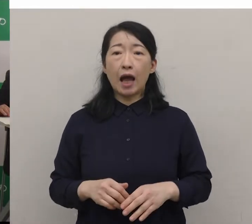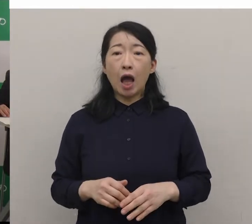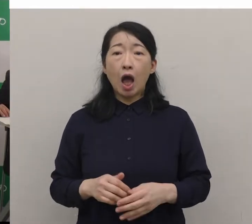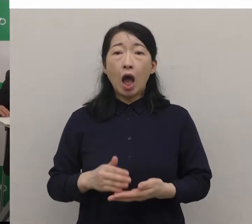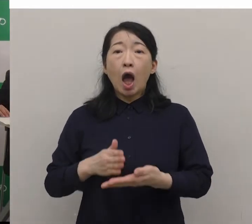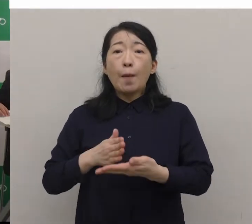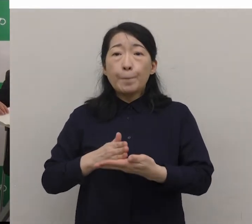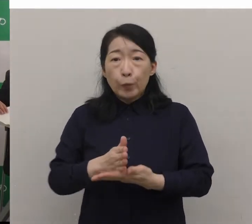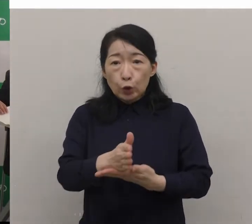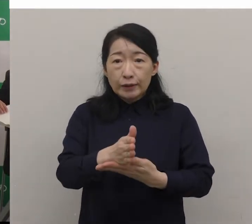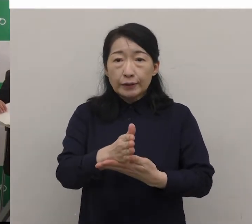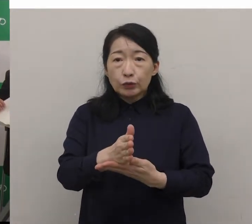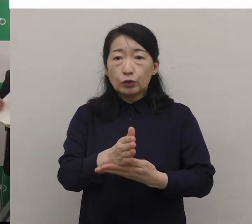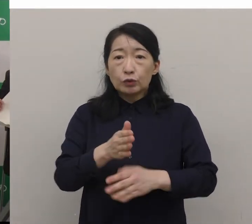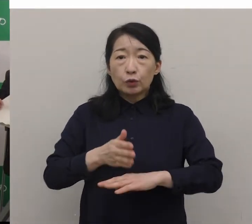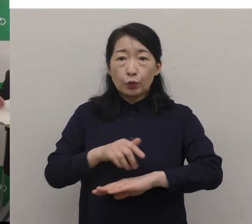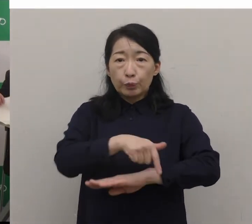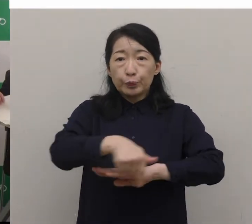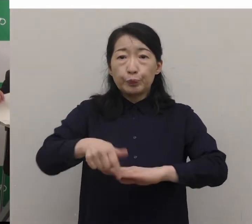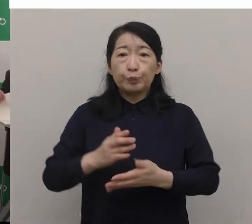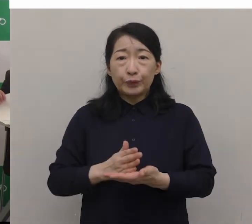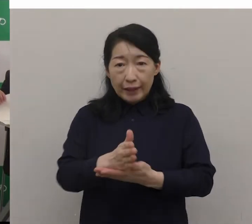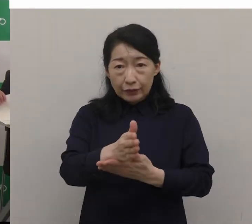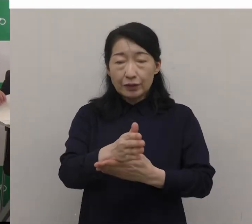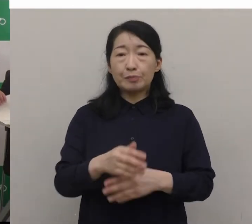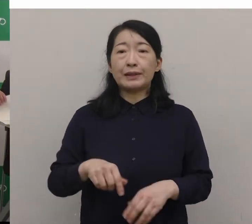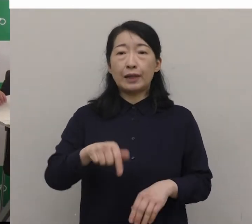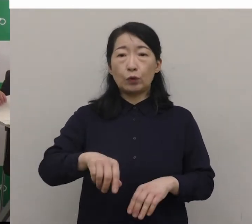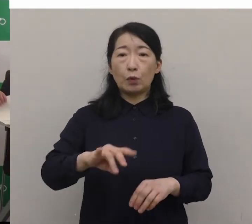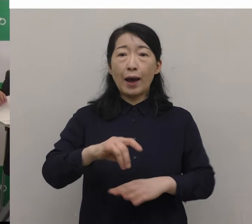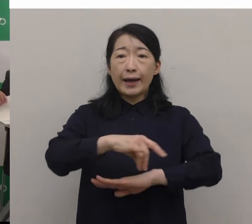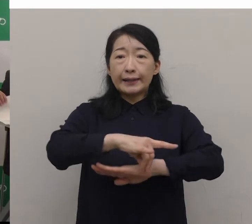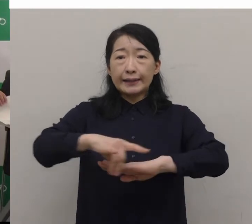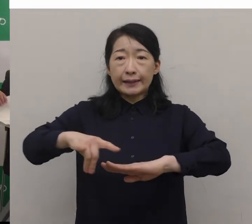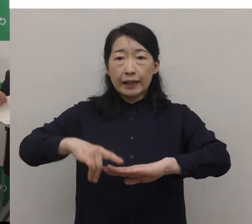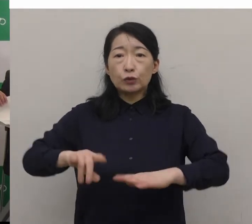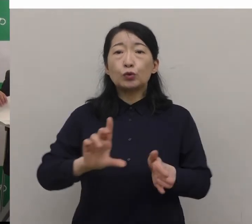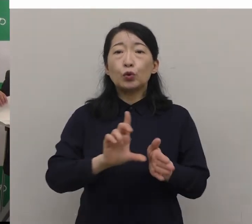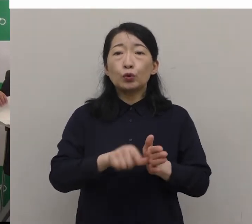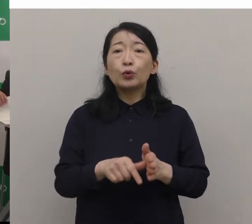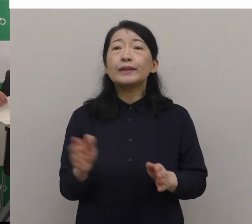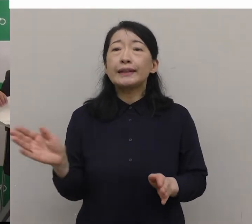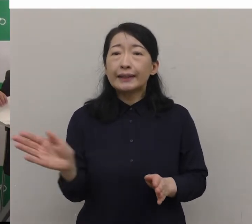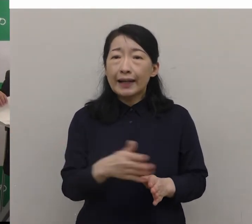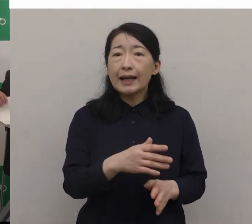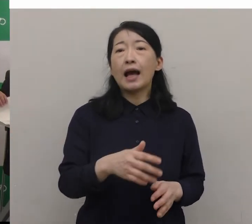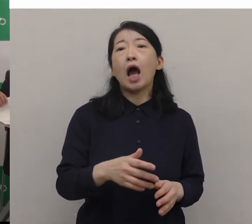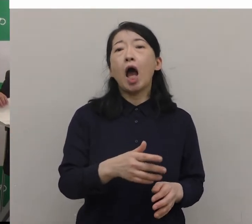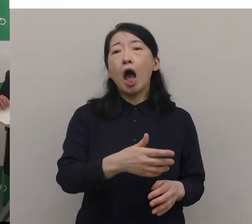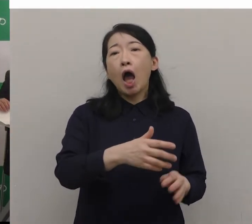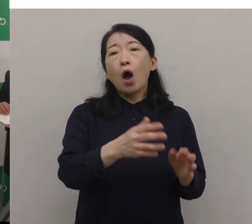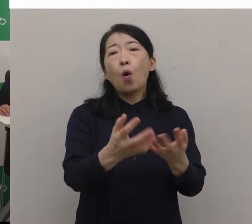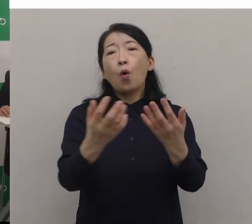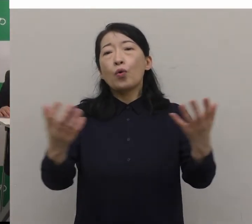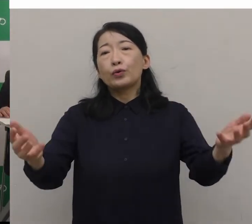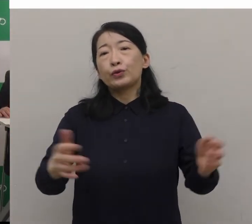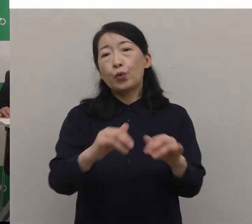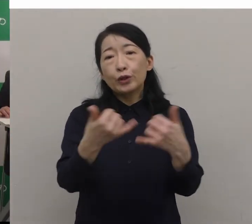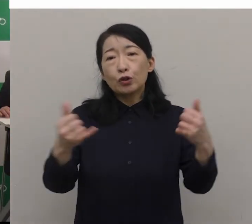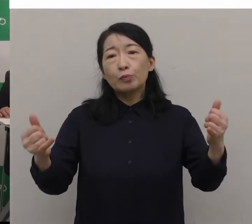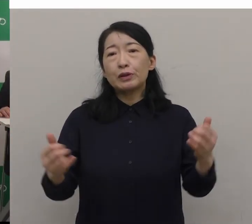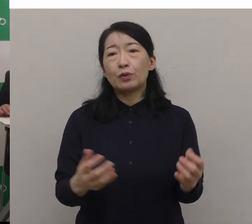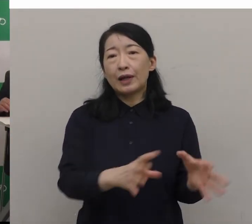イベント当日の参加者だけでなく企画段階からさまざまな方法で多くの人からご参画をいただき